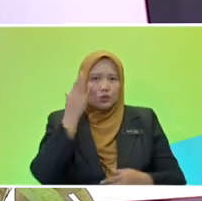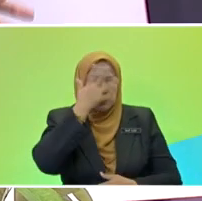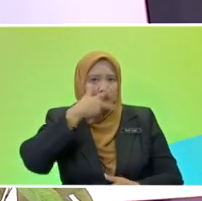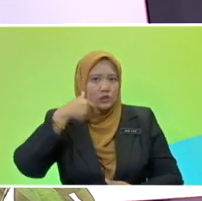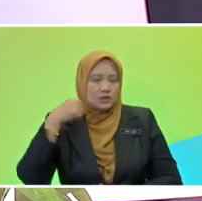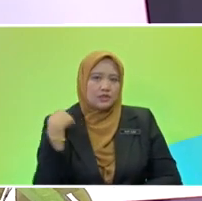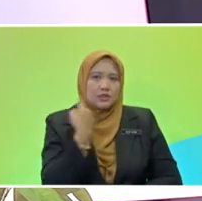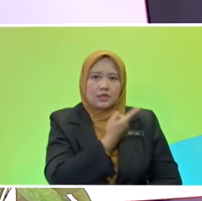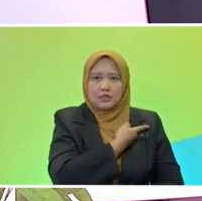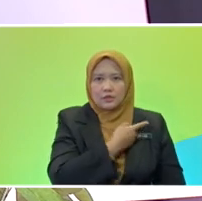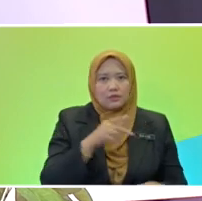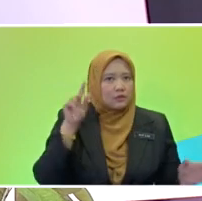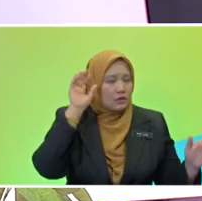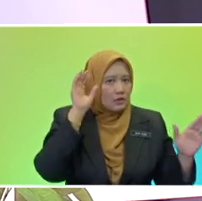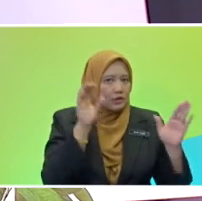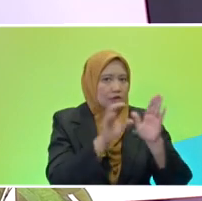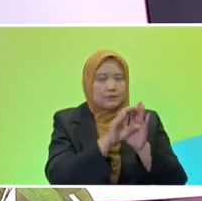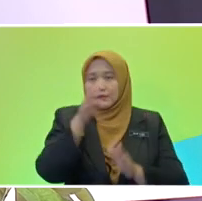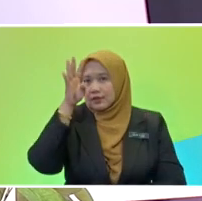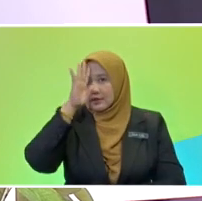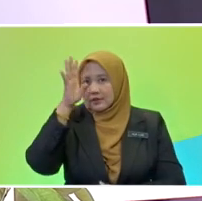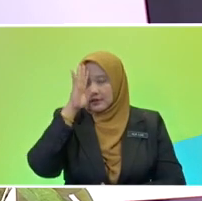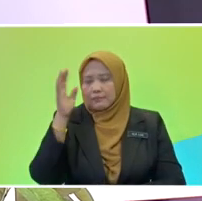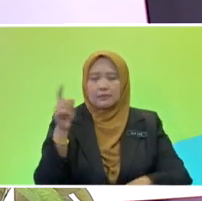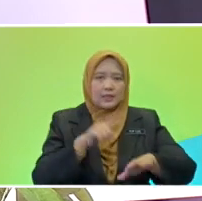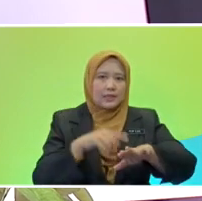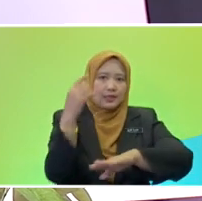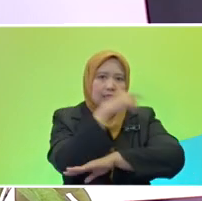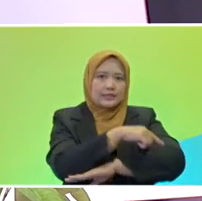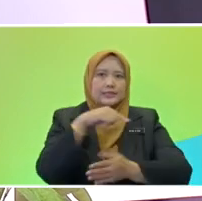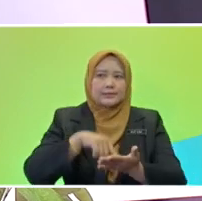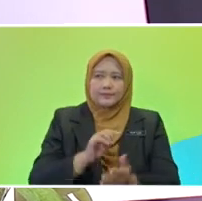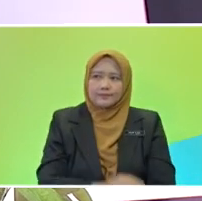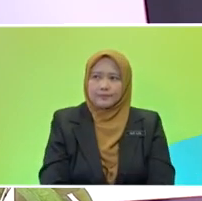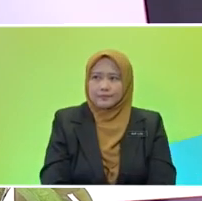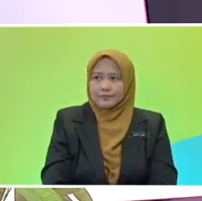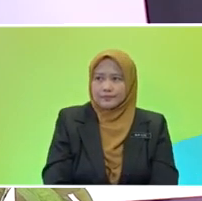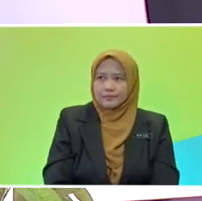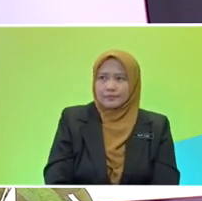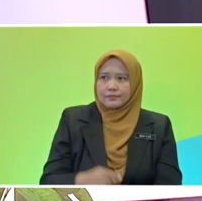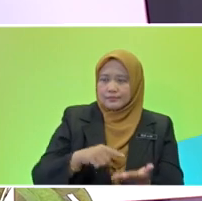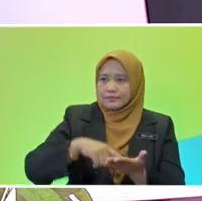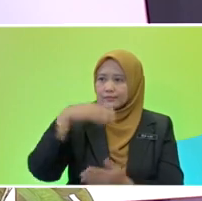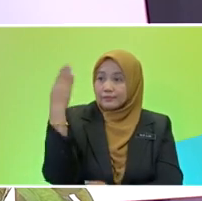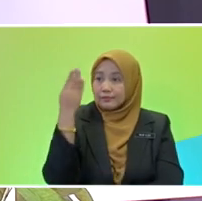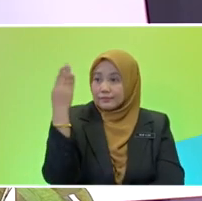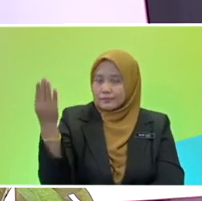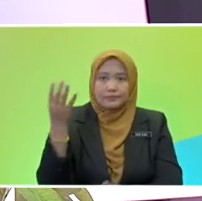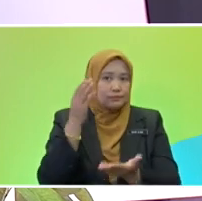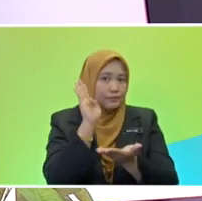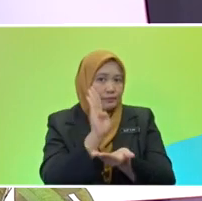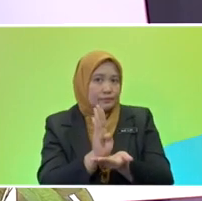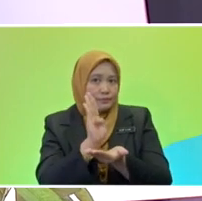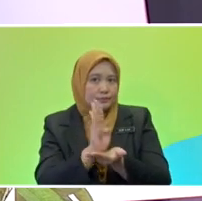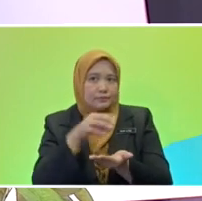kita punya gambar kreatif kita pada hari ini baik jadi ini yang biasa Tahu ah ini yang biasa bila